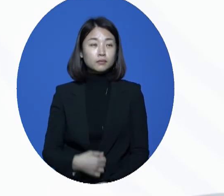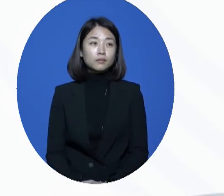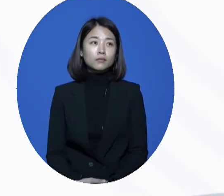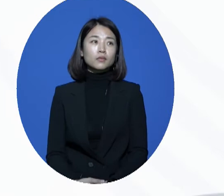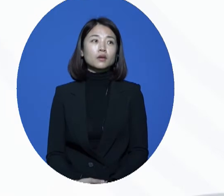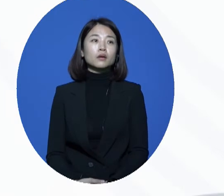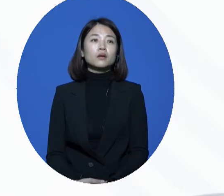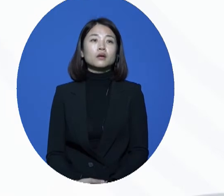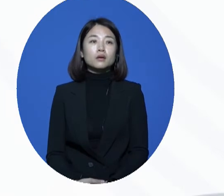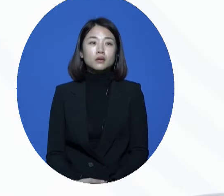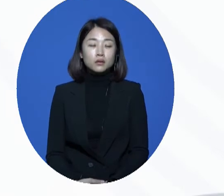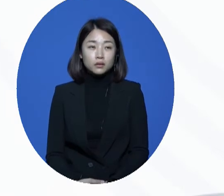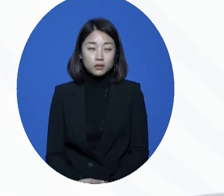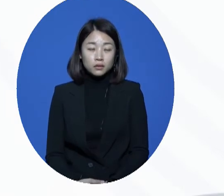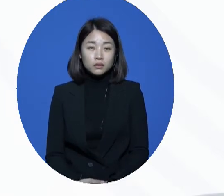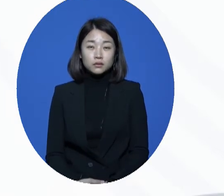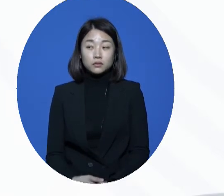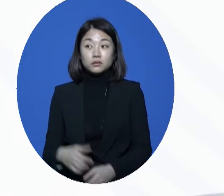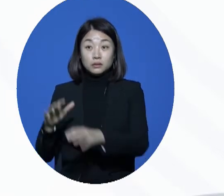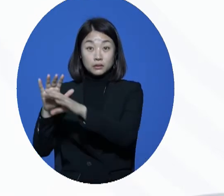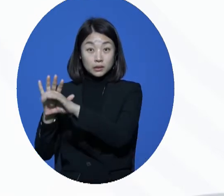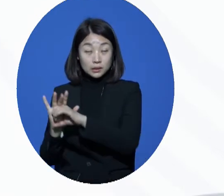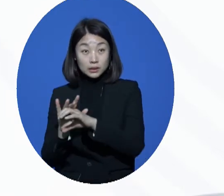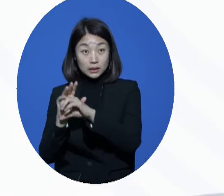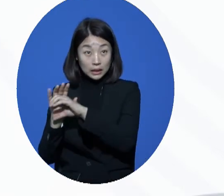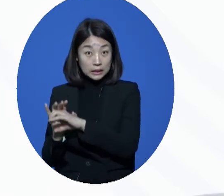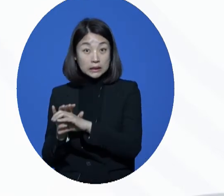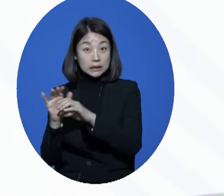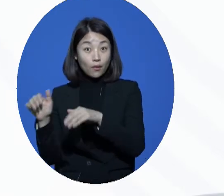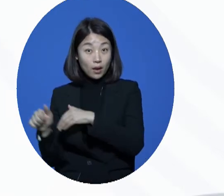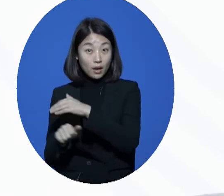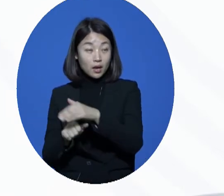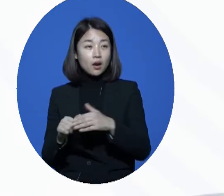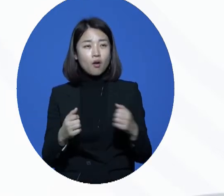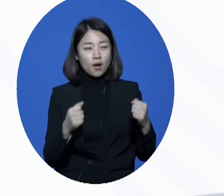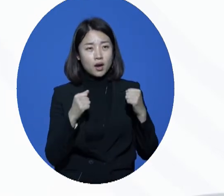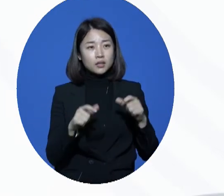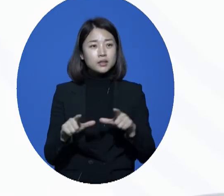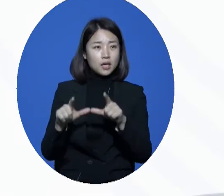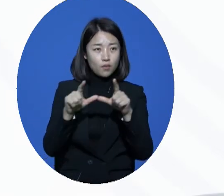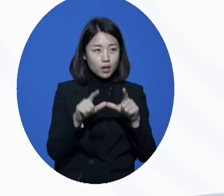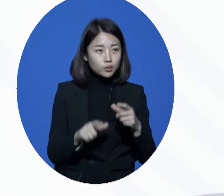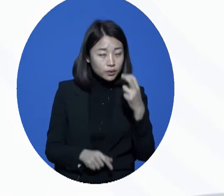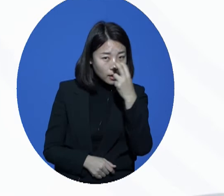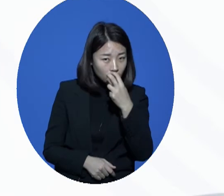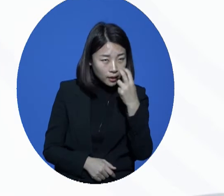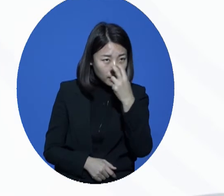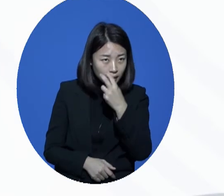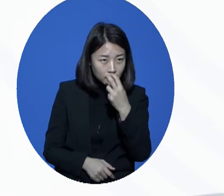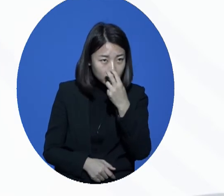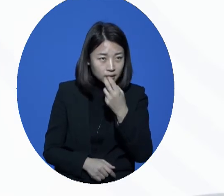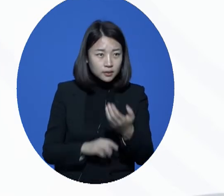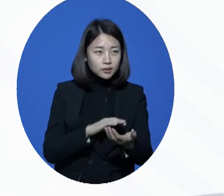전국장애인 부모연대는 코로나19 기간 발달 장애인 및 가족의 건강과 생활조사를